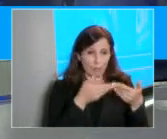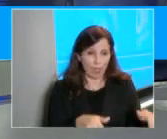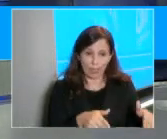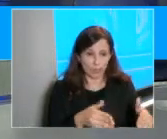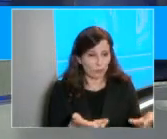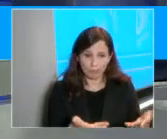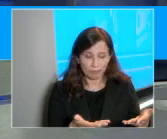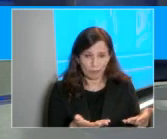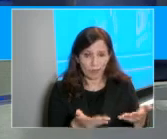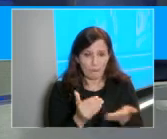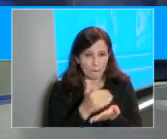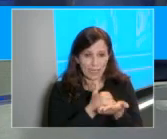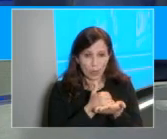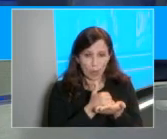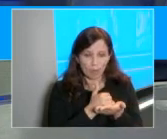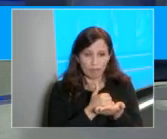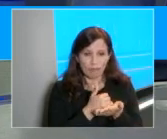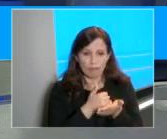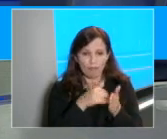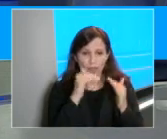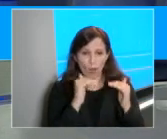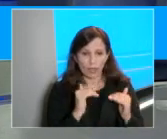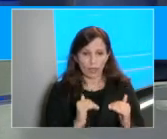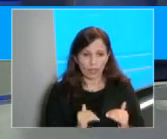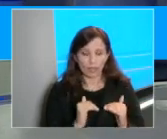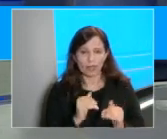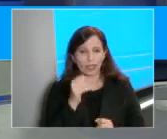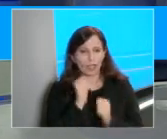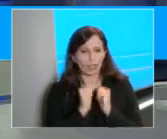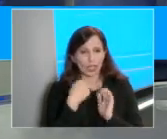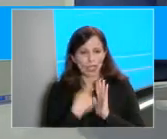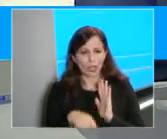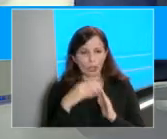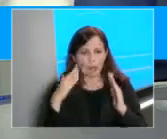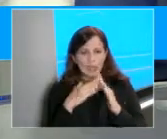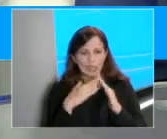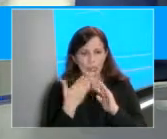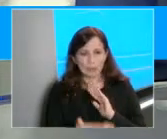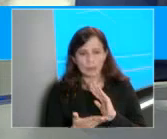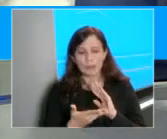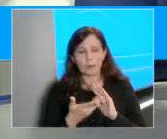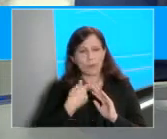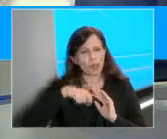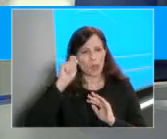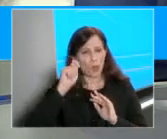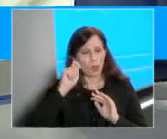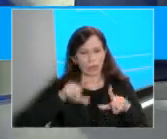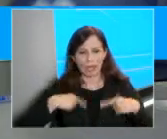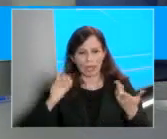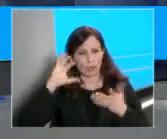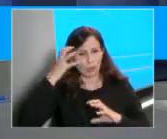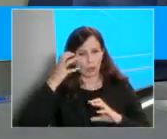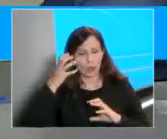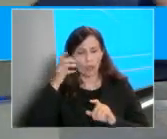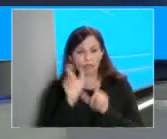חלשים, המשכורות, השווי שלהם הולך ויורד, יותר ויותר קשה לקנות דירות במדינה, יוקר המחיה מטורף, אנשים